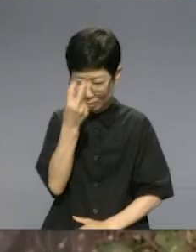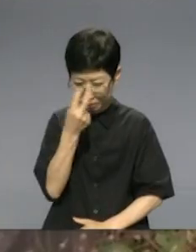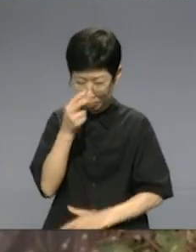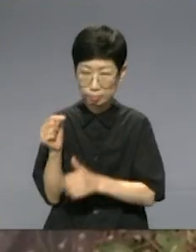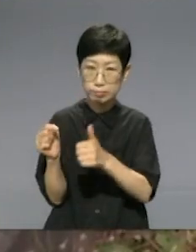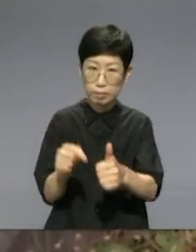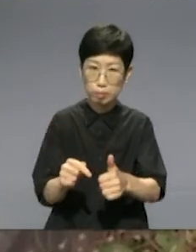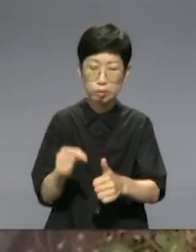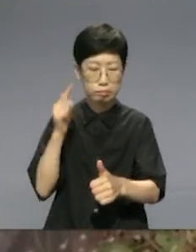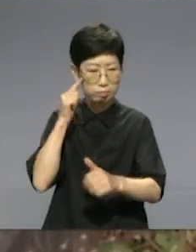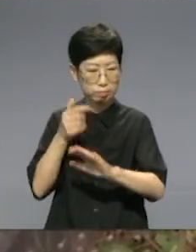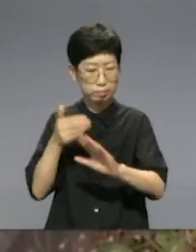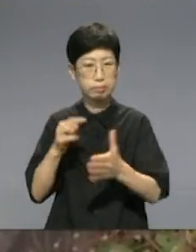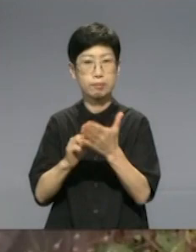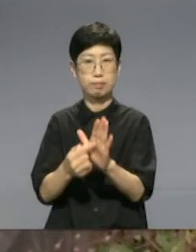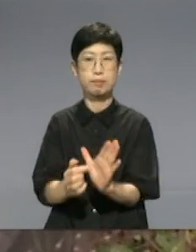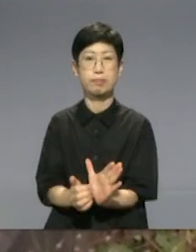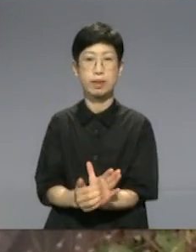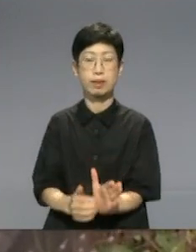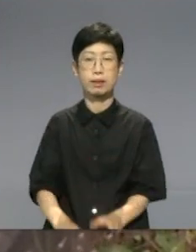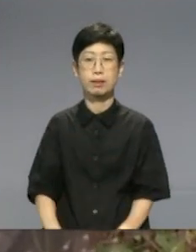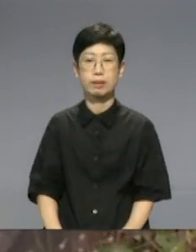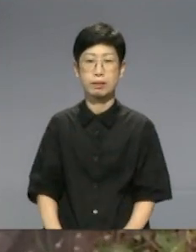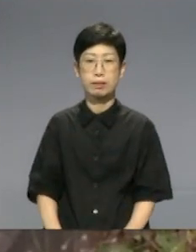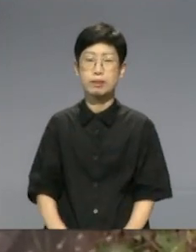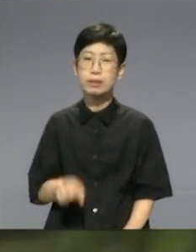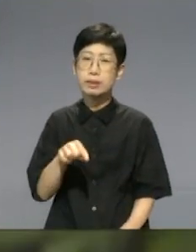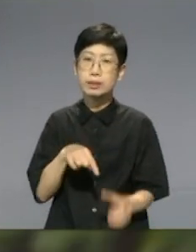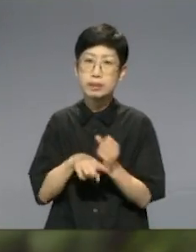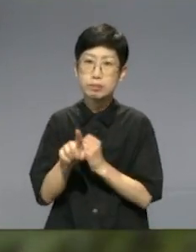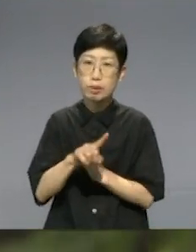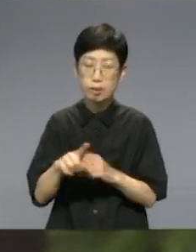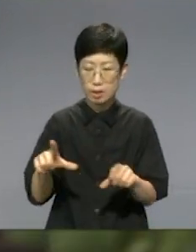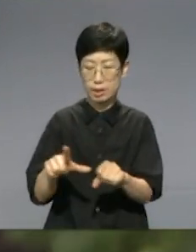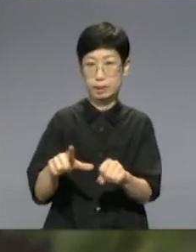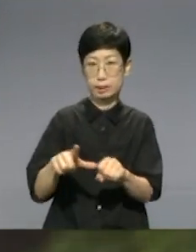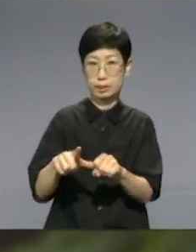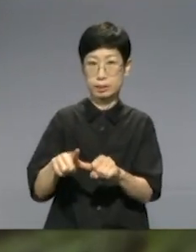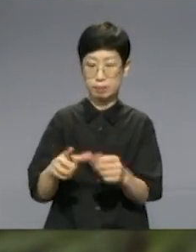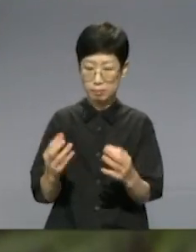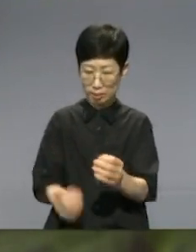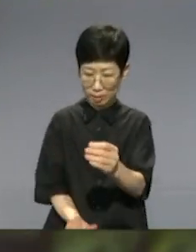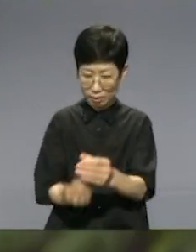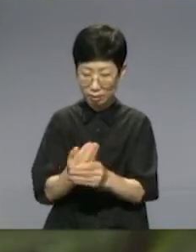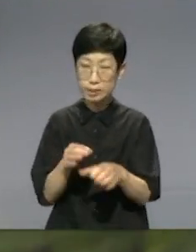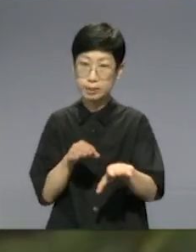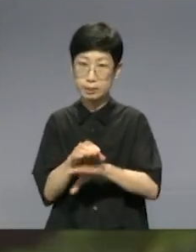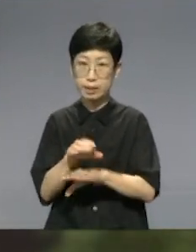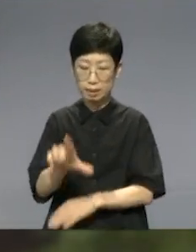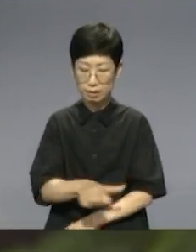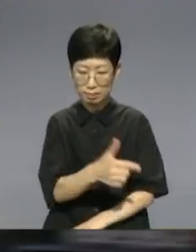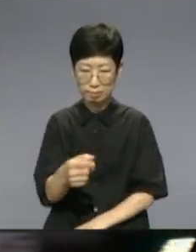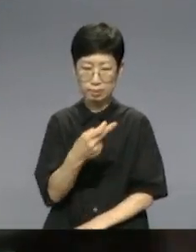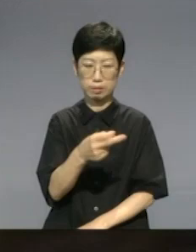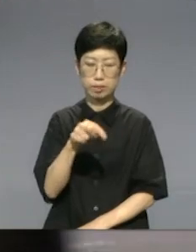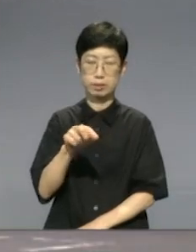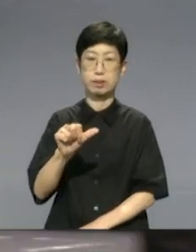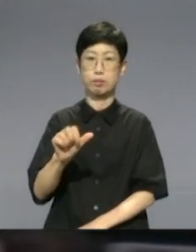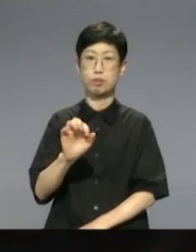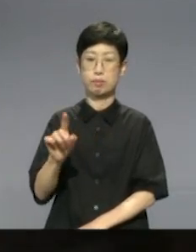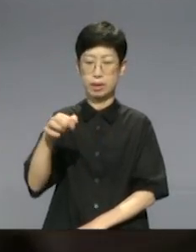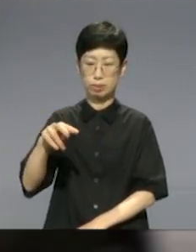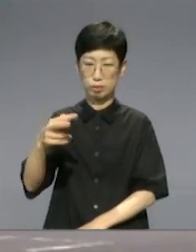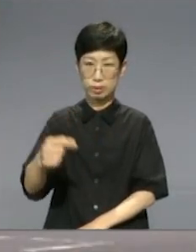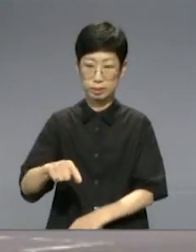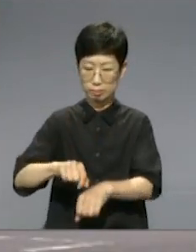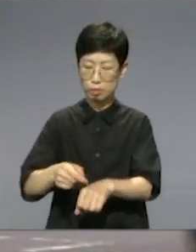재검토해보라며 딴지를 걸었습니다. 유레즈는 배기가스를 많이 배출하는 차량에 하루 12.5파운드를